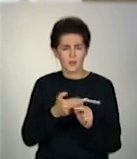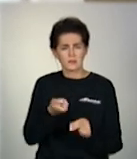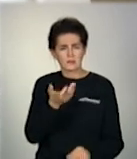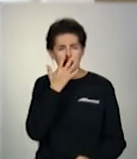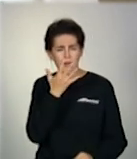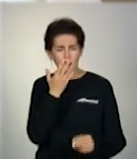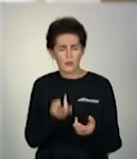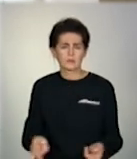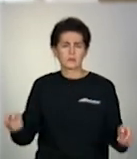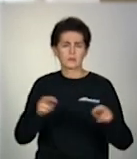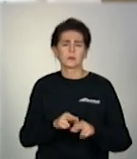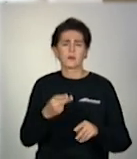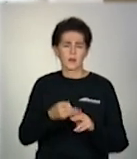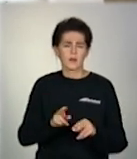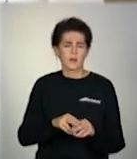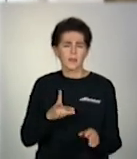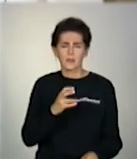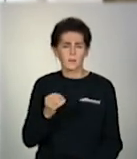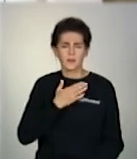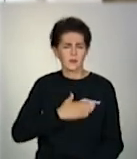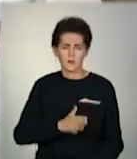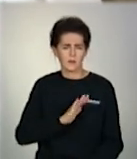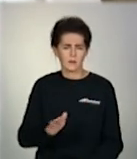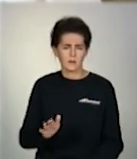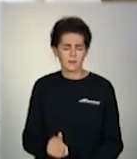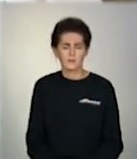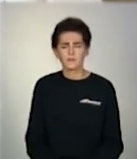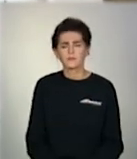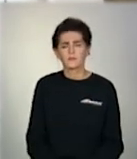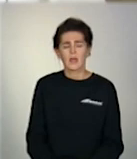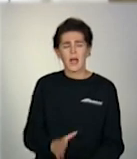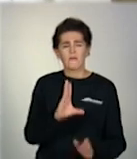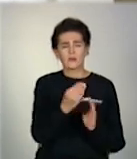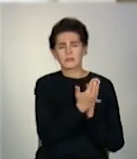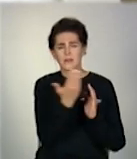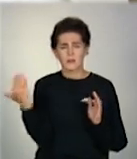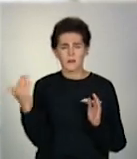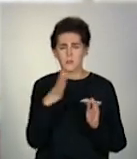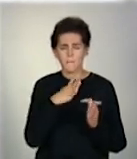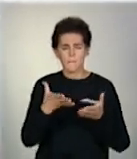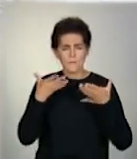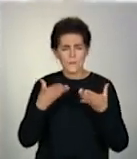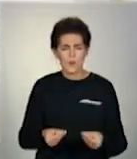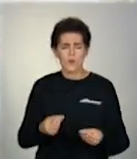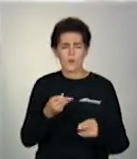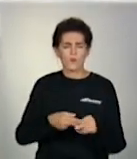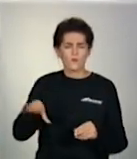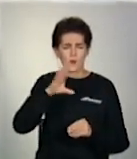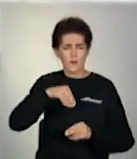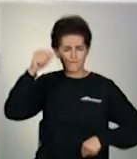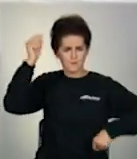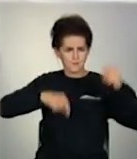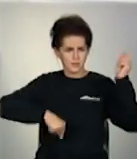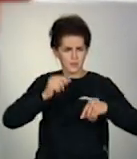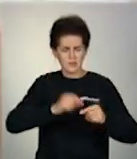запах он такой вот неприятный. Вот эта вся стена была мокрая. Вот тут все лилось, как